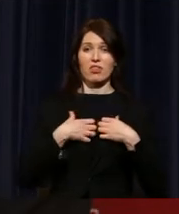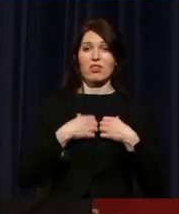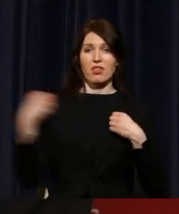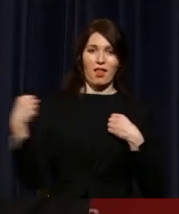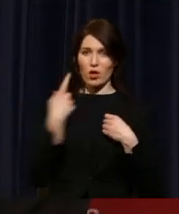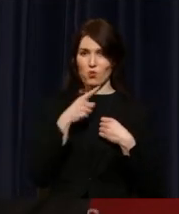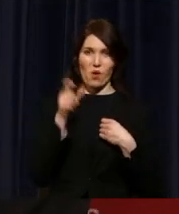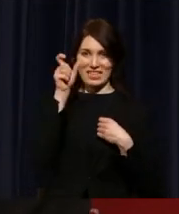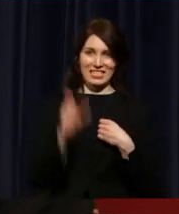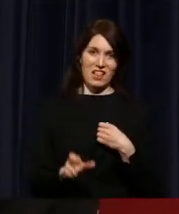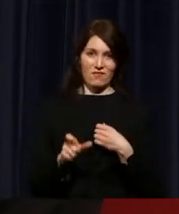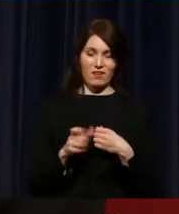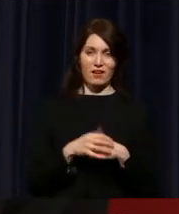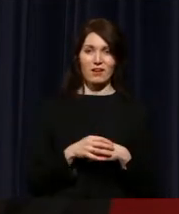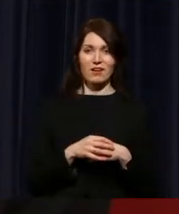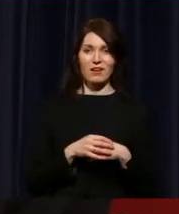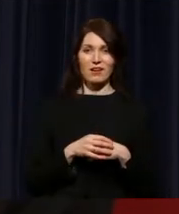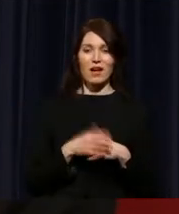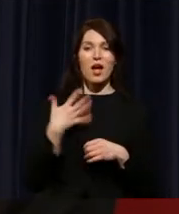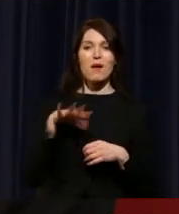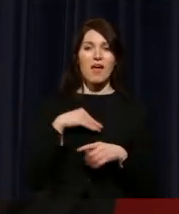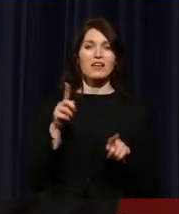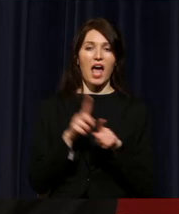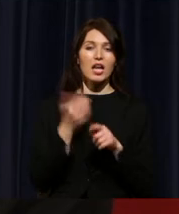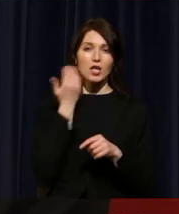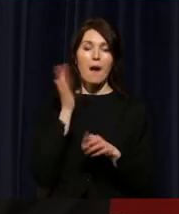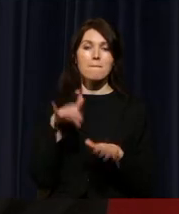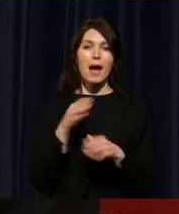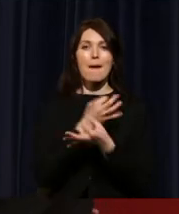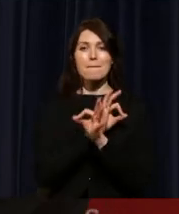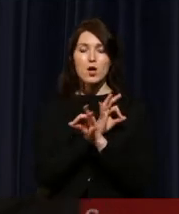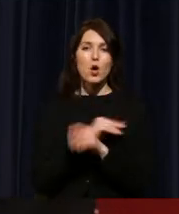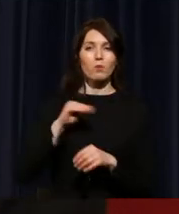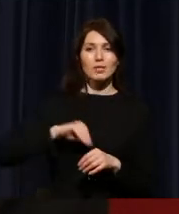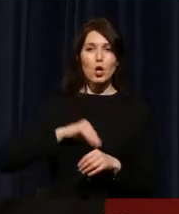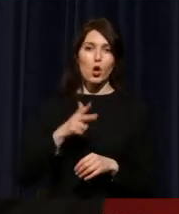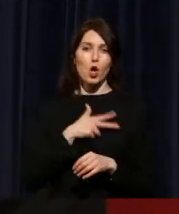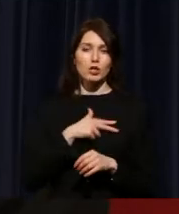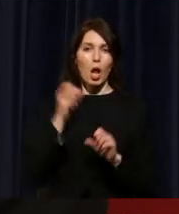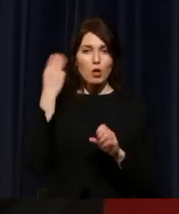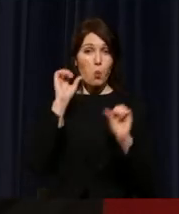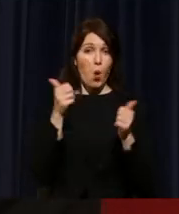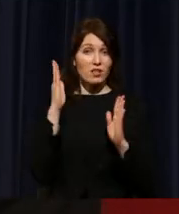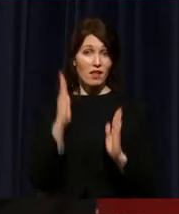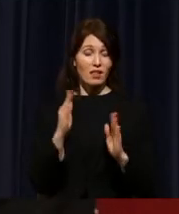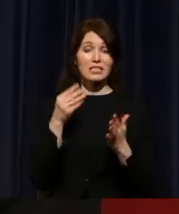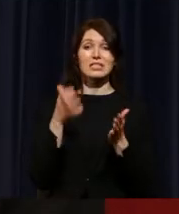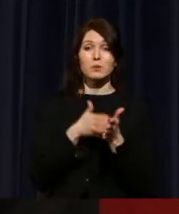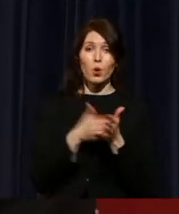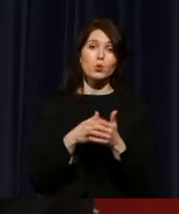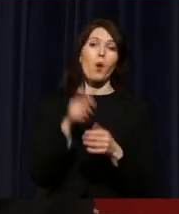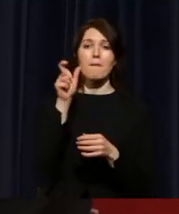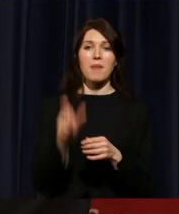cilvēka. Un mēs to arī saucam par biopsihosociālo modeli, kurš tātad tiek izmantots pacientu izvērtējot